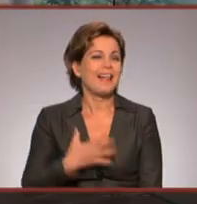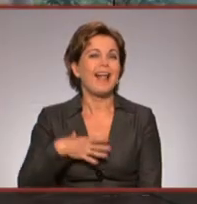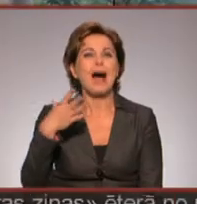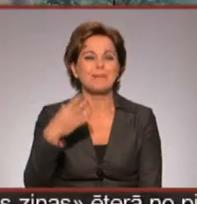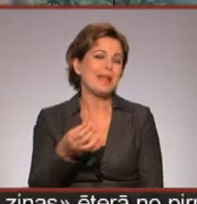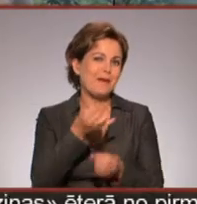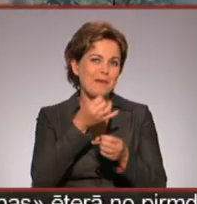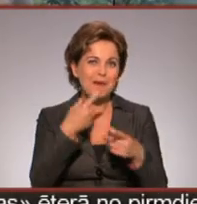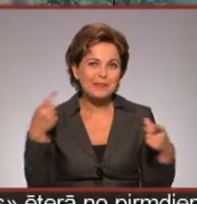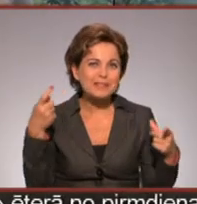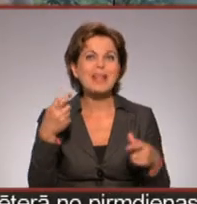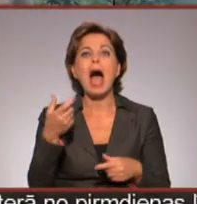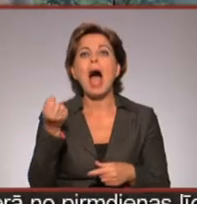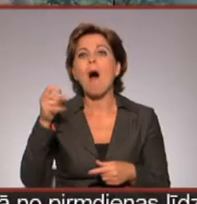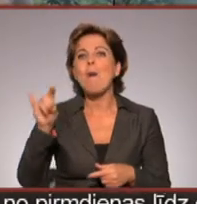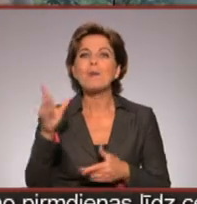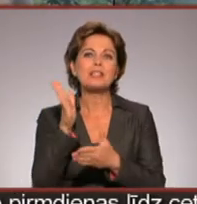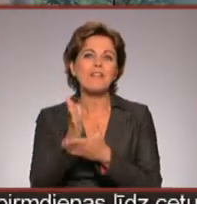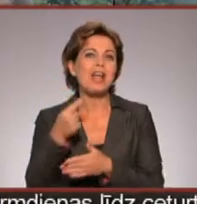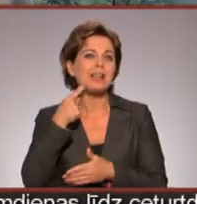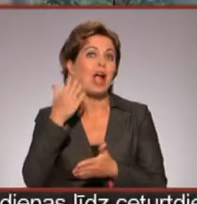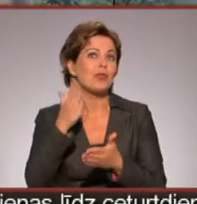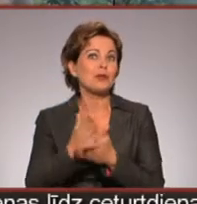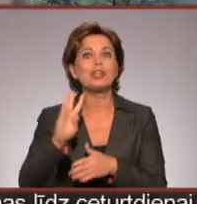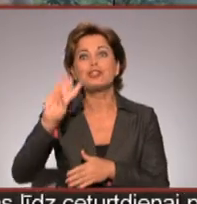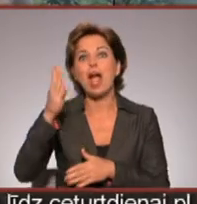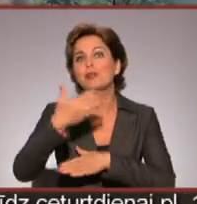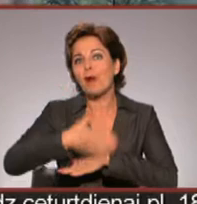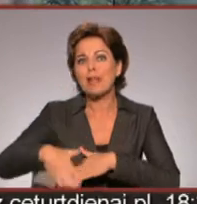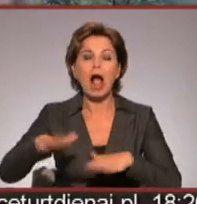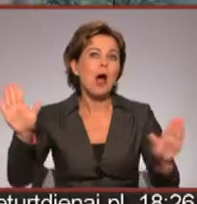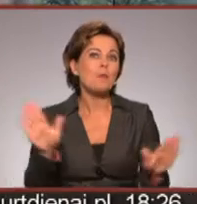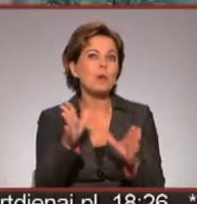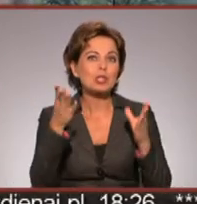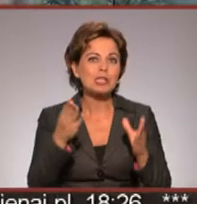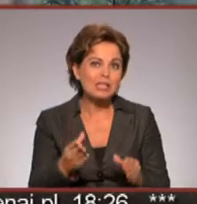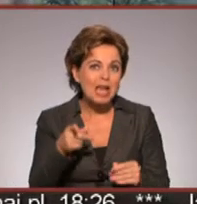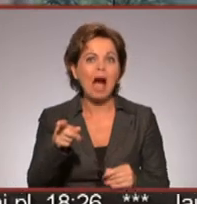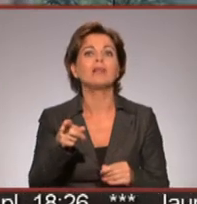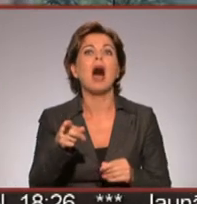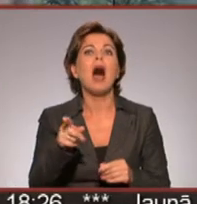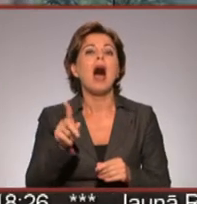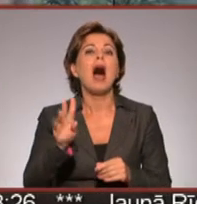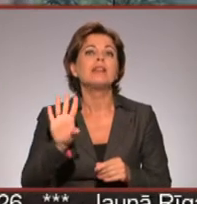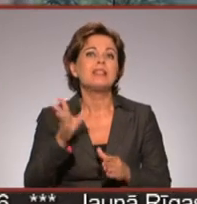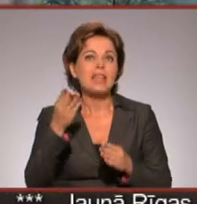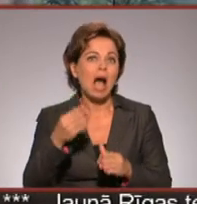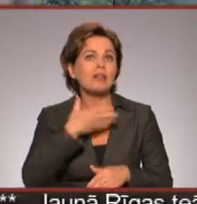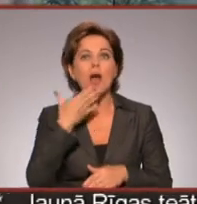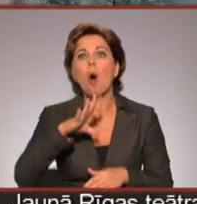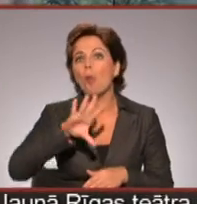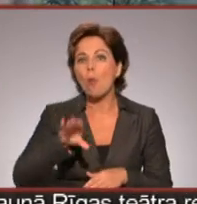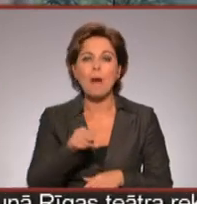Labdien, kultūras ziņās! Augusta vidū Rīgā notiks 4. Ielu mūzikas festivāls, 4. Ielu mūzikas diena, kurai gan nav nekā kopīga ar